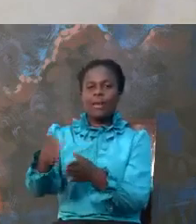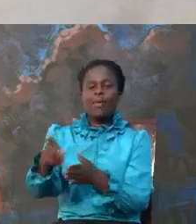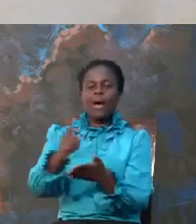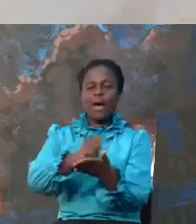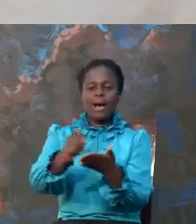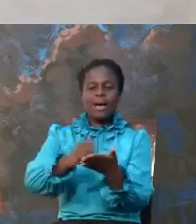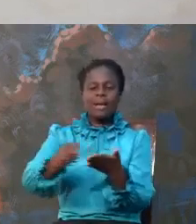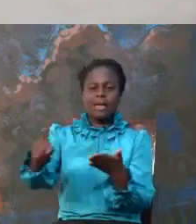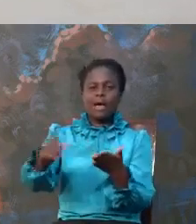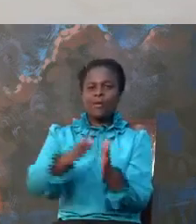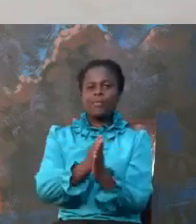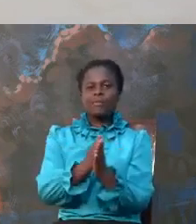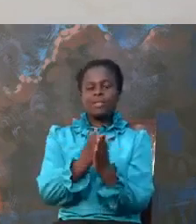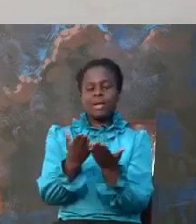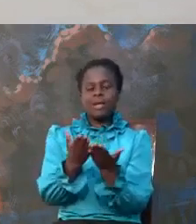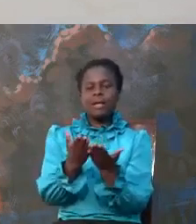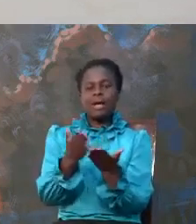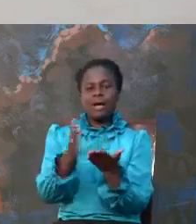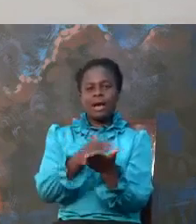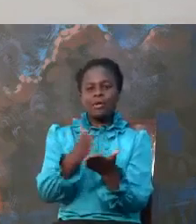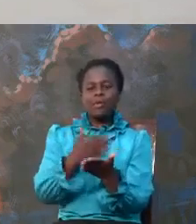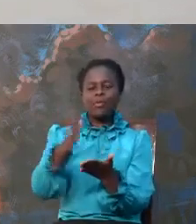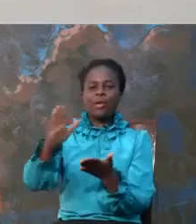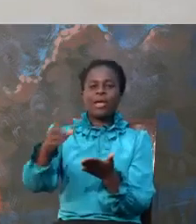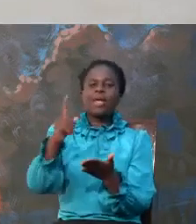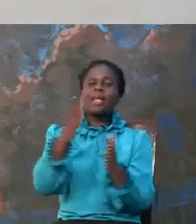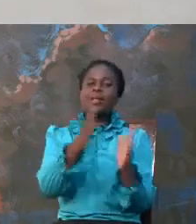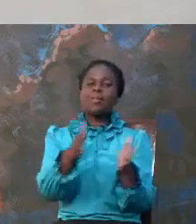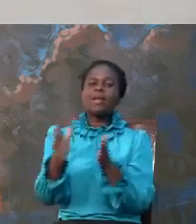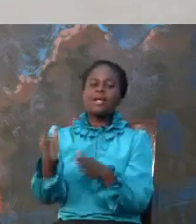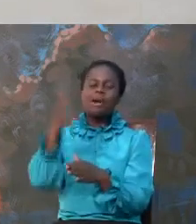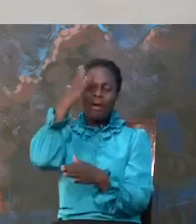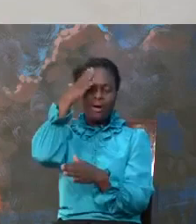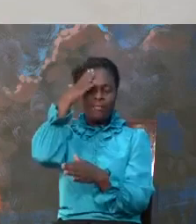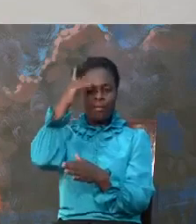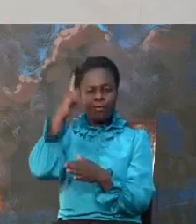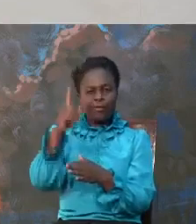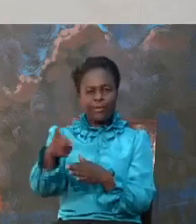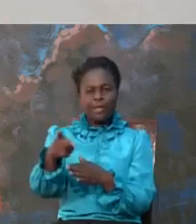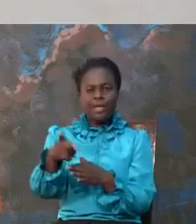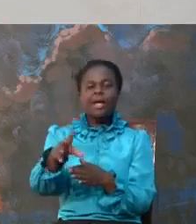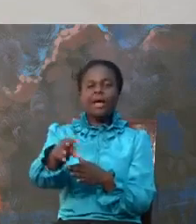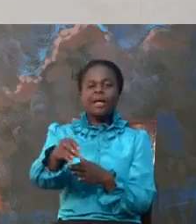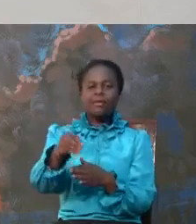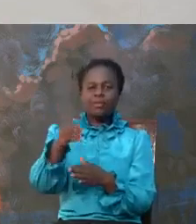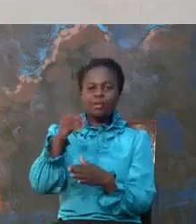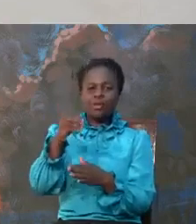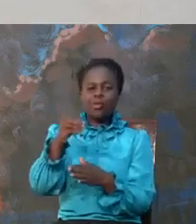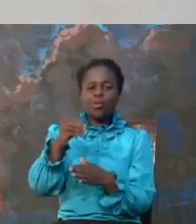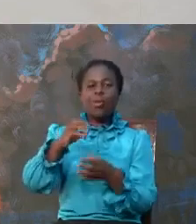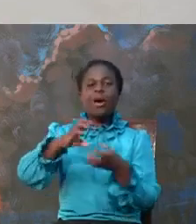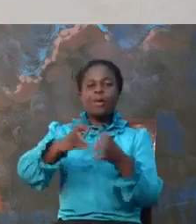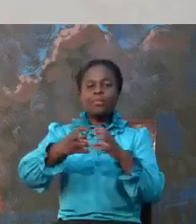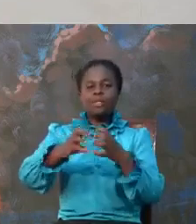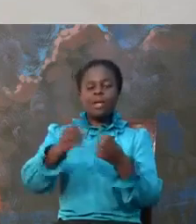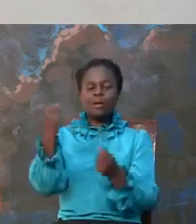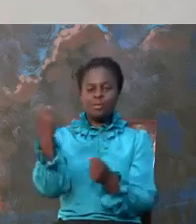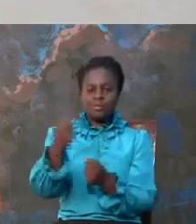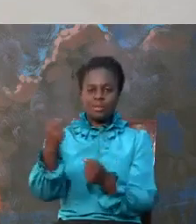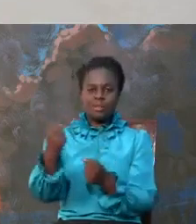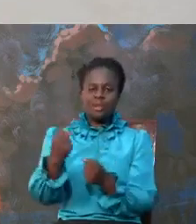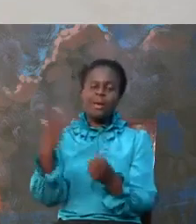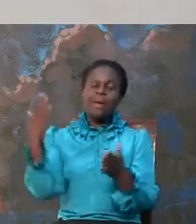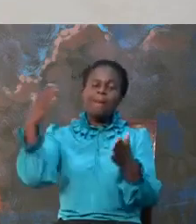mtaala, curriculum yake, ili mwanadamu ajue vile anavyochukua mchakato mzima